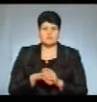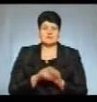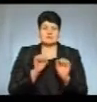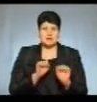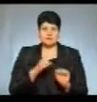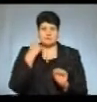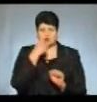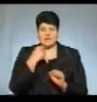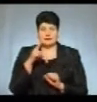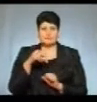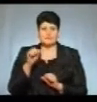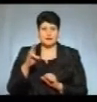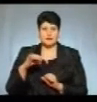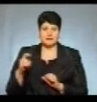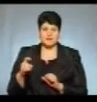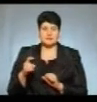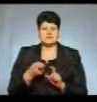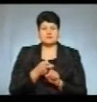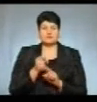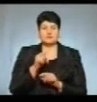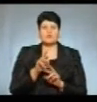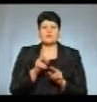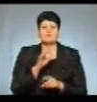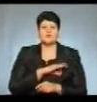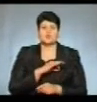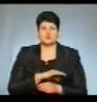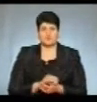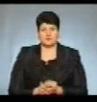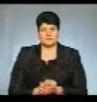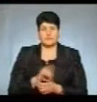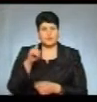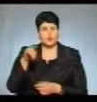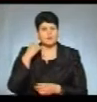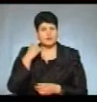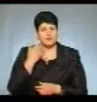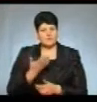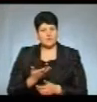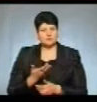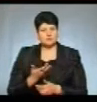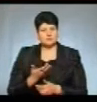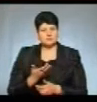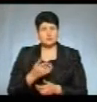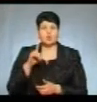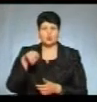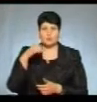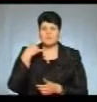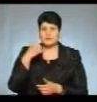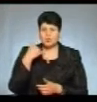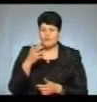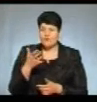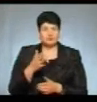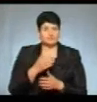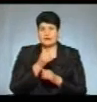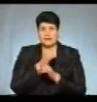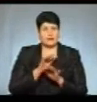залежно від того, як вона використовується, фотографія. Номер телефону? Номер телефону сам по собі не